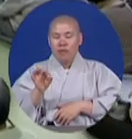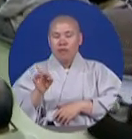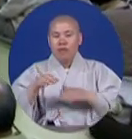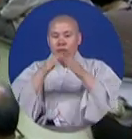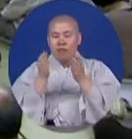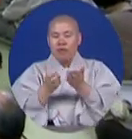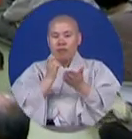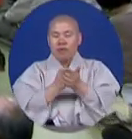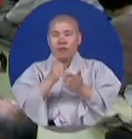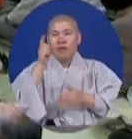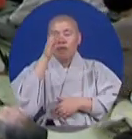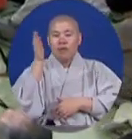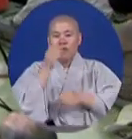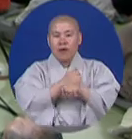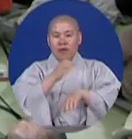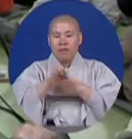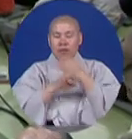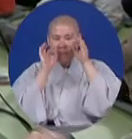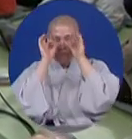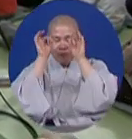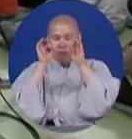이게 애각이요. 밖으로 깨닫는.